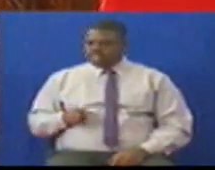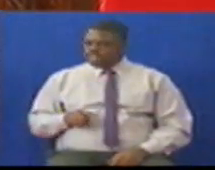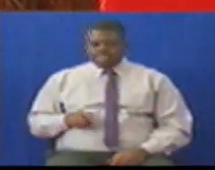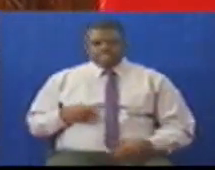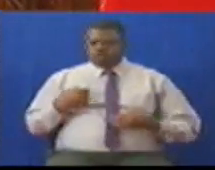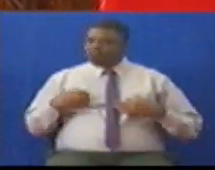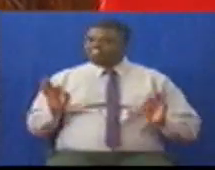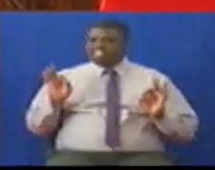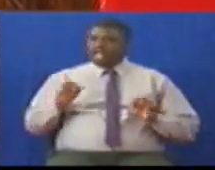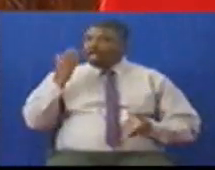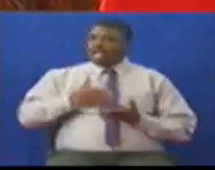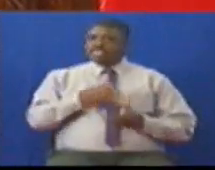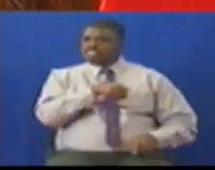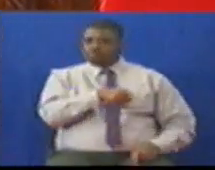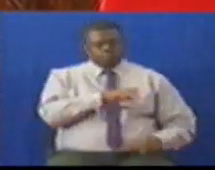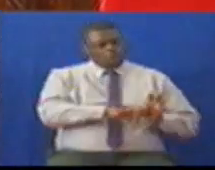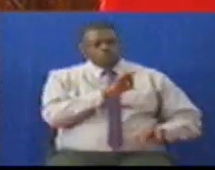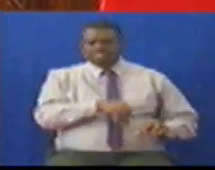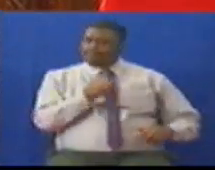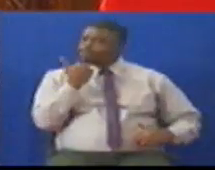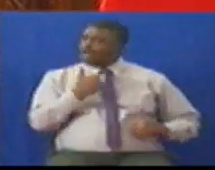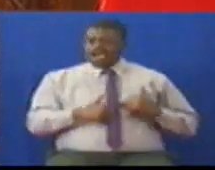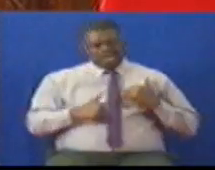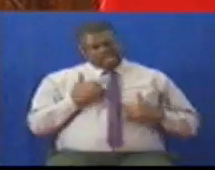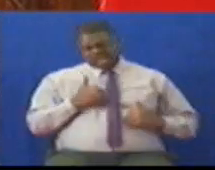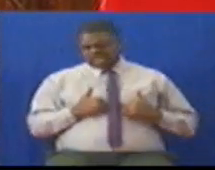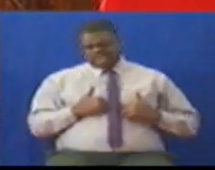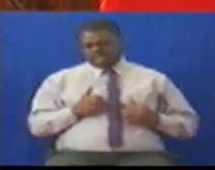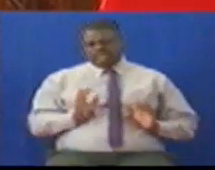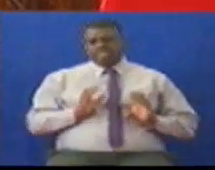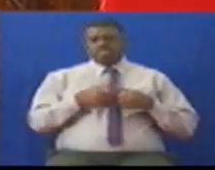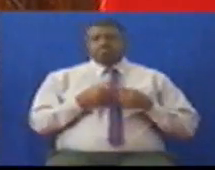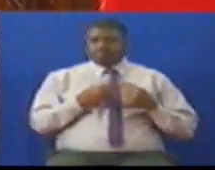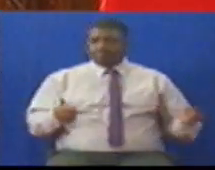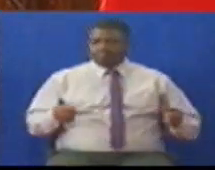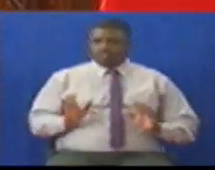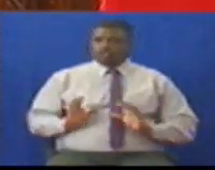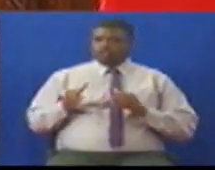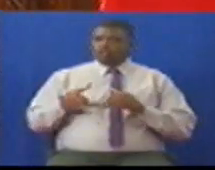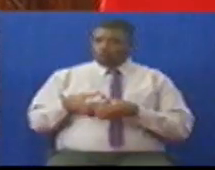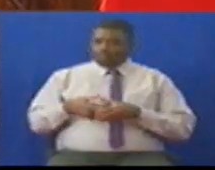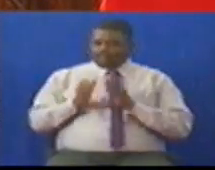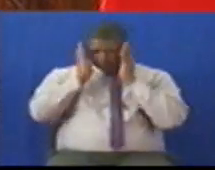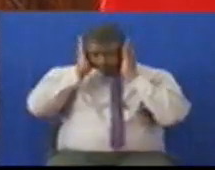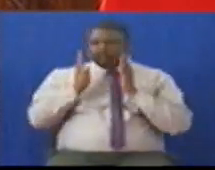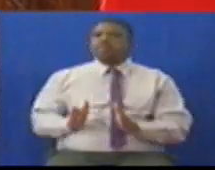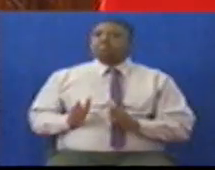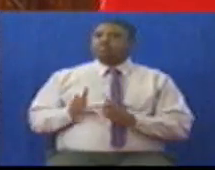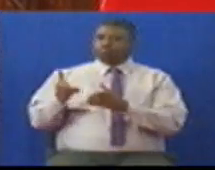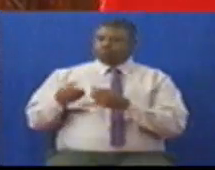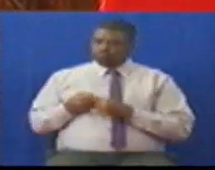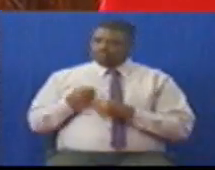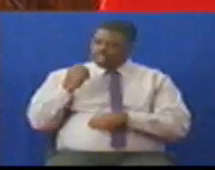itakuwa mashakani. Hivyo basi, kambi rasmi ya upinzani inashauri yafuatayo. Moja, tume ya maadili imchukulia hatua ya kinidhamu mtumishi wa umma